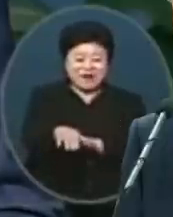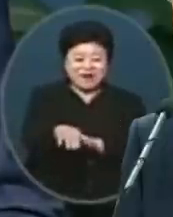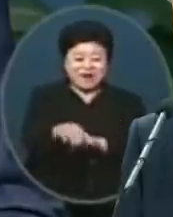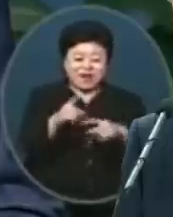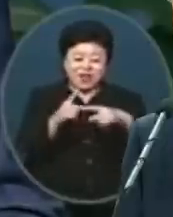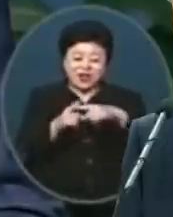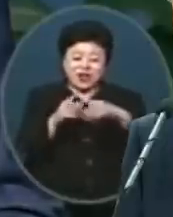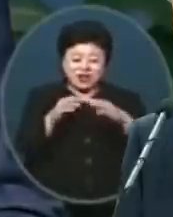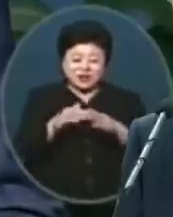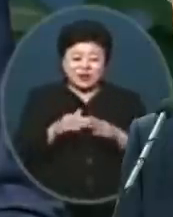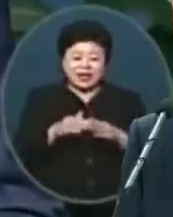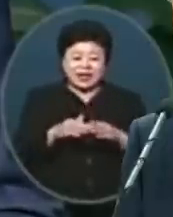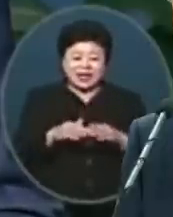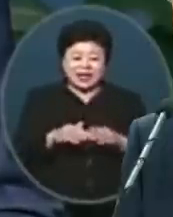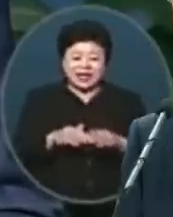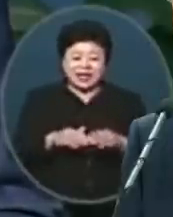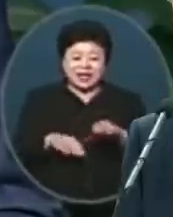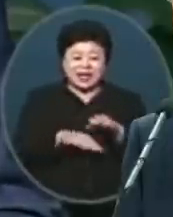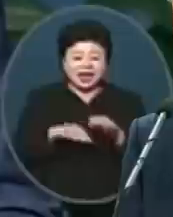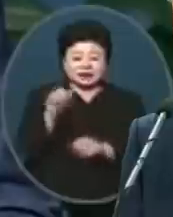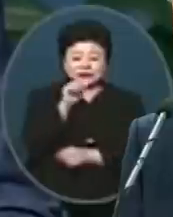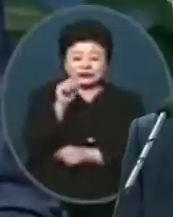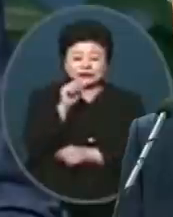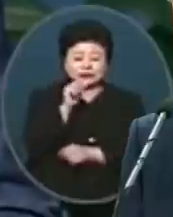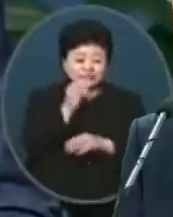교회를 방문하러 갔습니다.